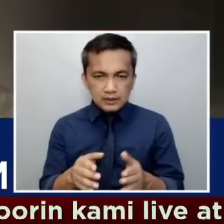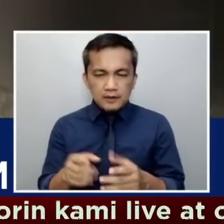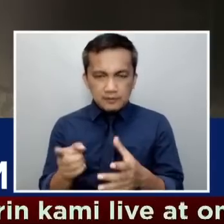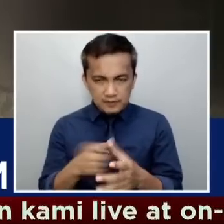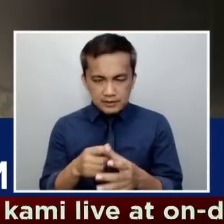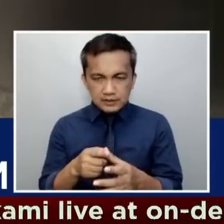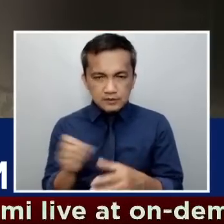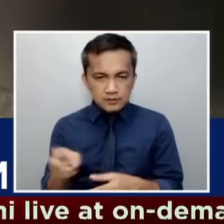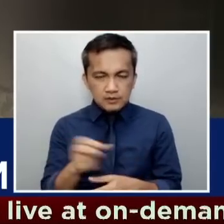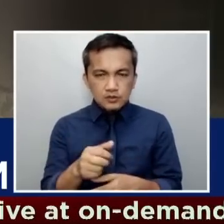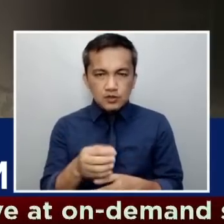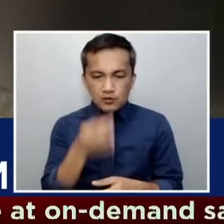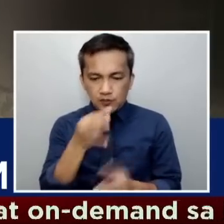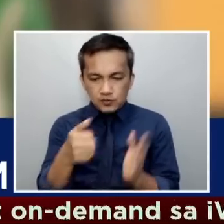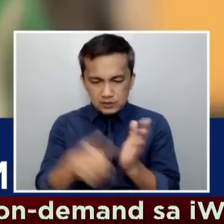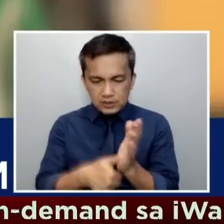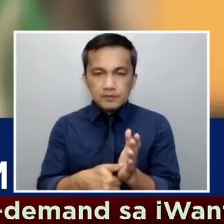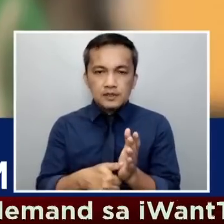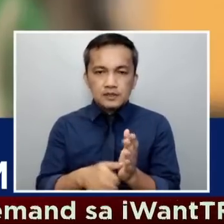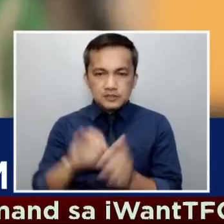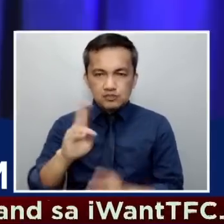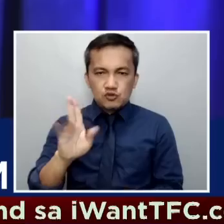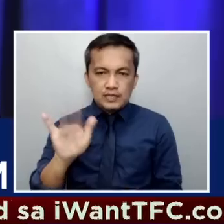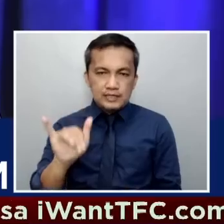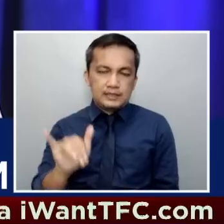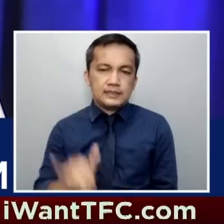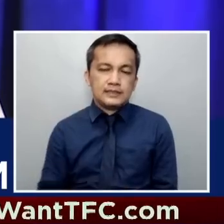stamp program sa Hulyo.